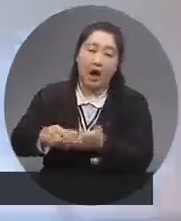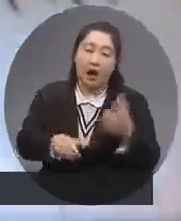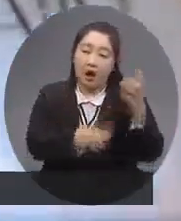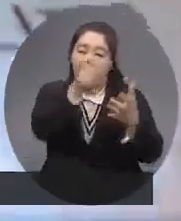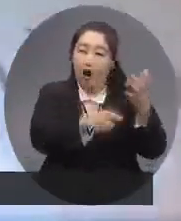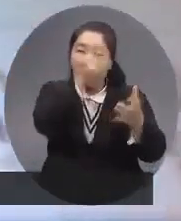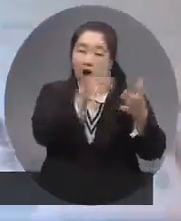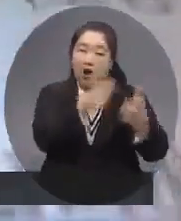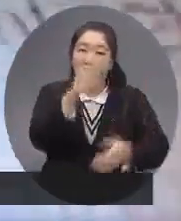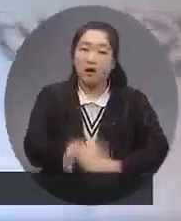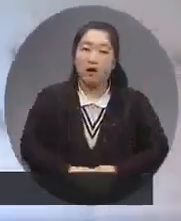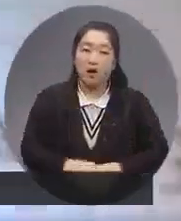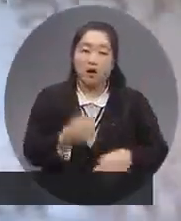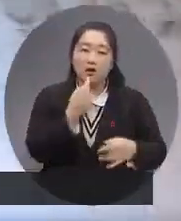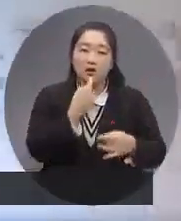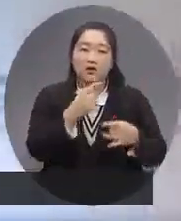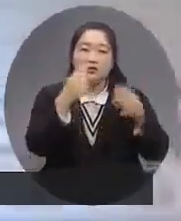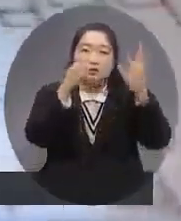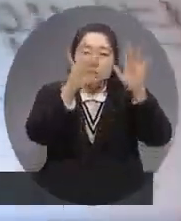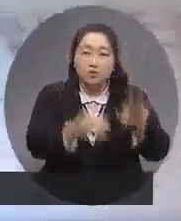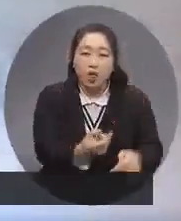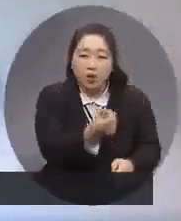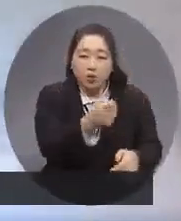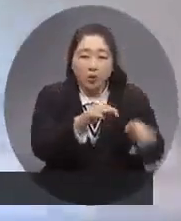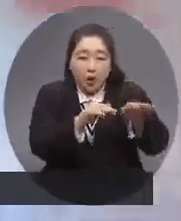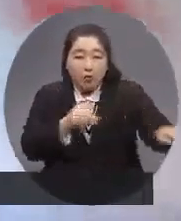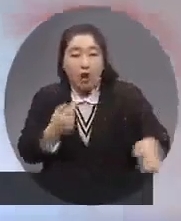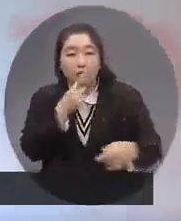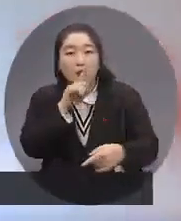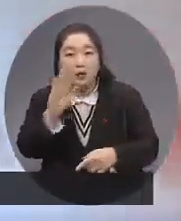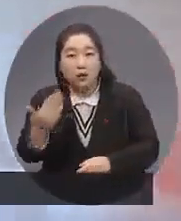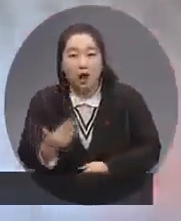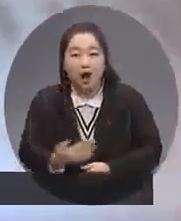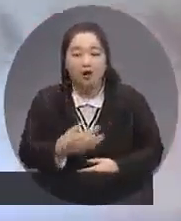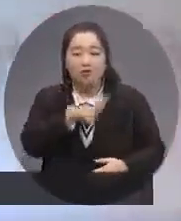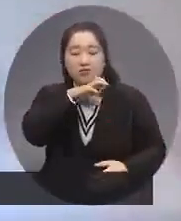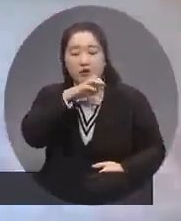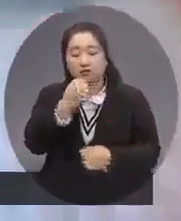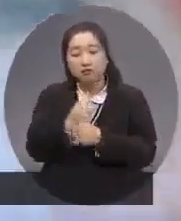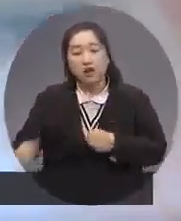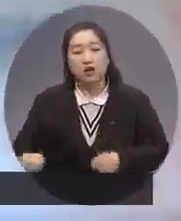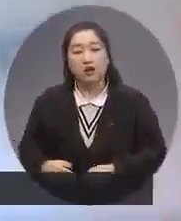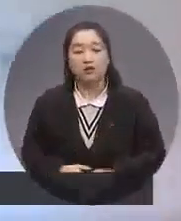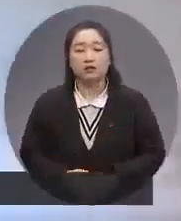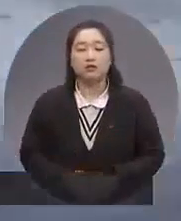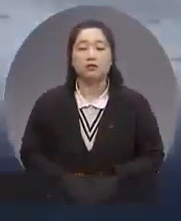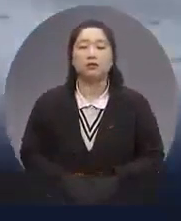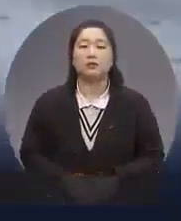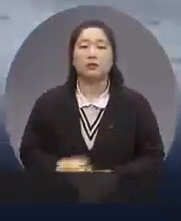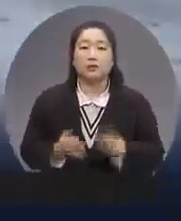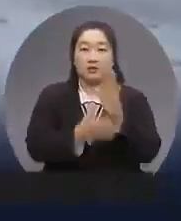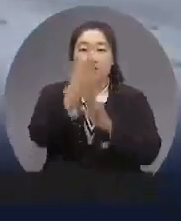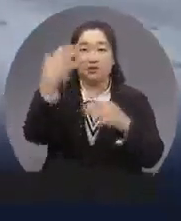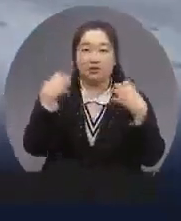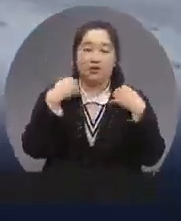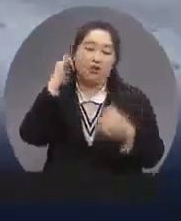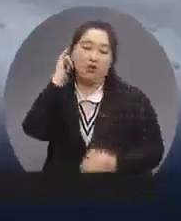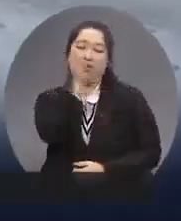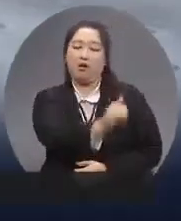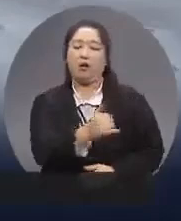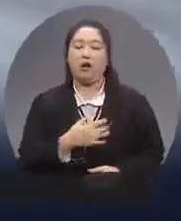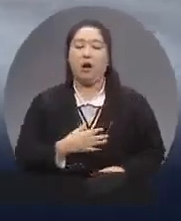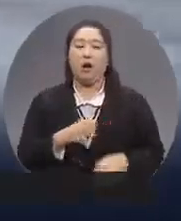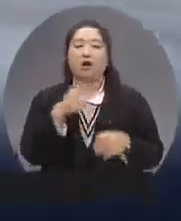이 정도 눈에 도시가 마비되는 게 말이 되냐며 황당함을 드러냈습니다. 제가 시청자도 전화했거든요. 억하심을 빨리